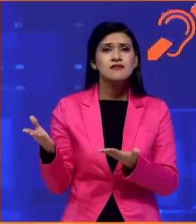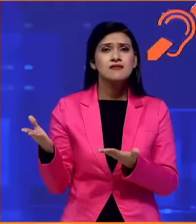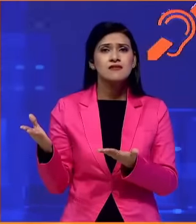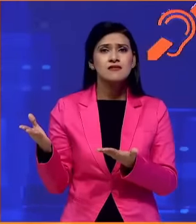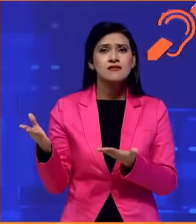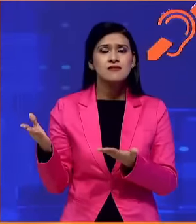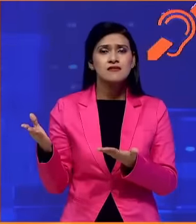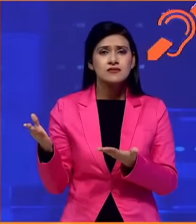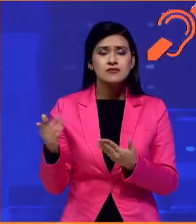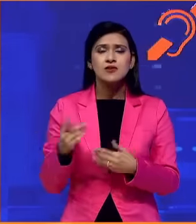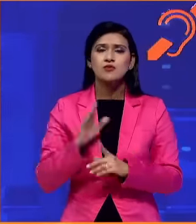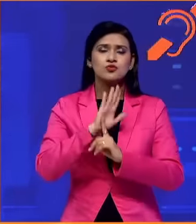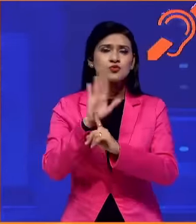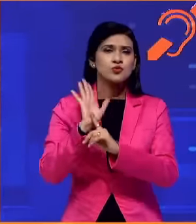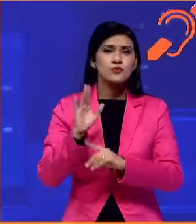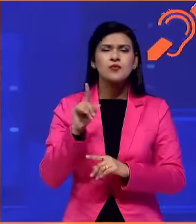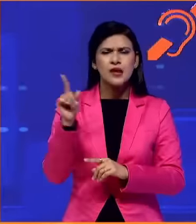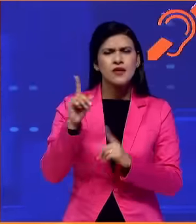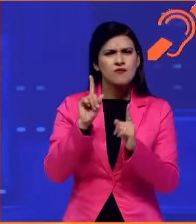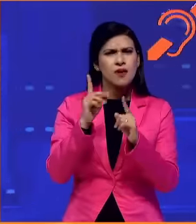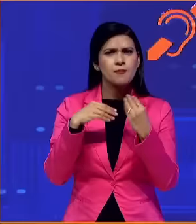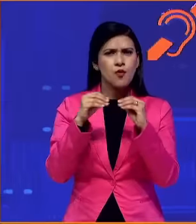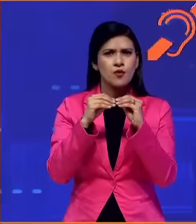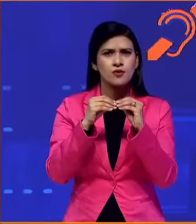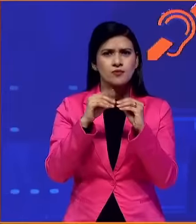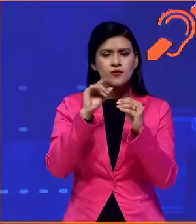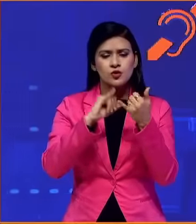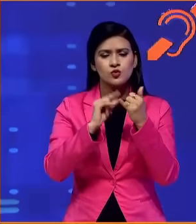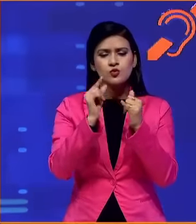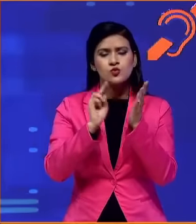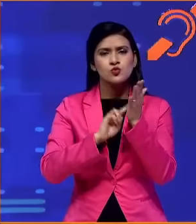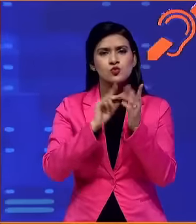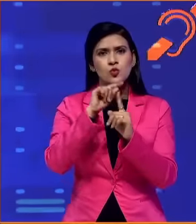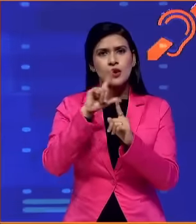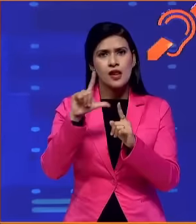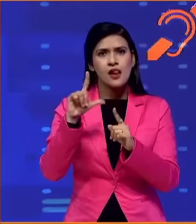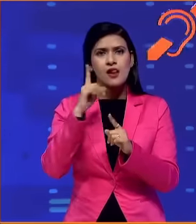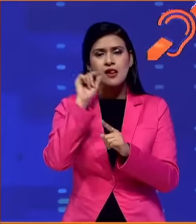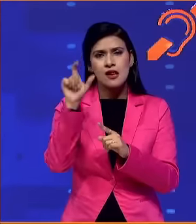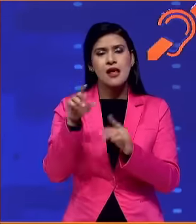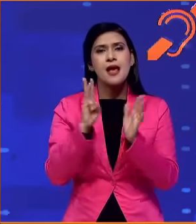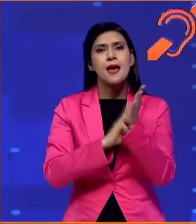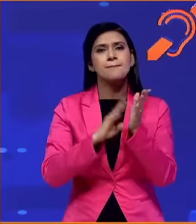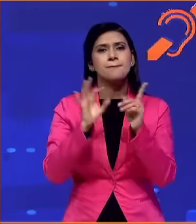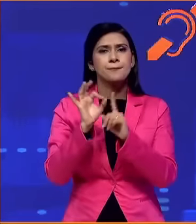उनकेपासएकऔर सांसदहै।सेंथिलकुमारसंसदमेंरहचुकेहैं। सांसद है। सेंथिलकुमार संसद में रह चुके हैं।